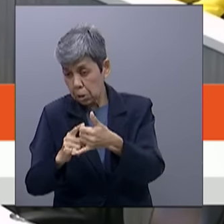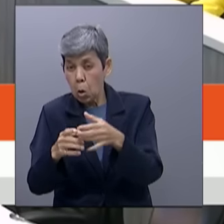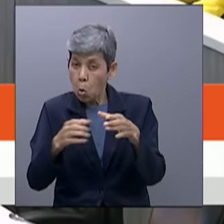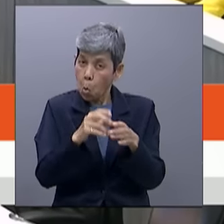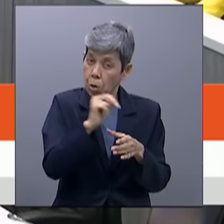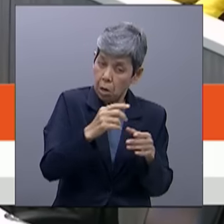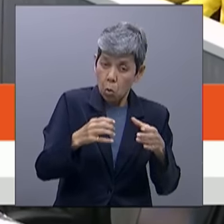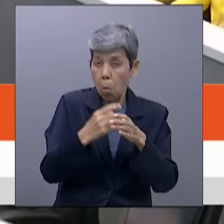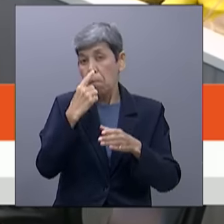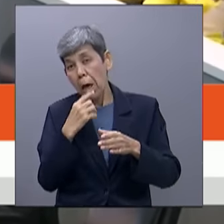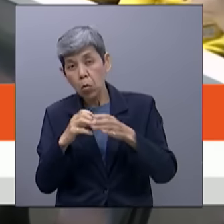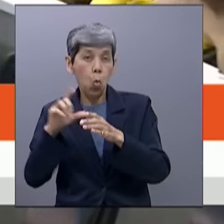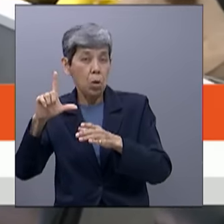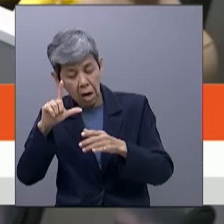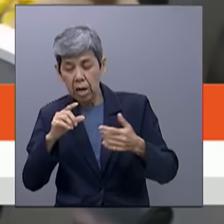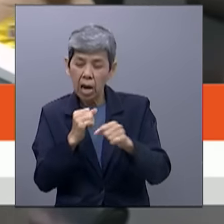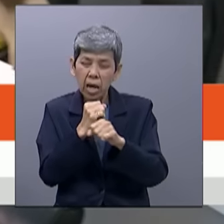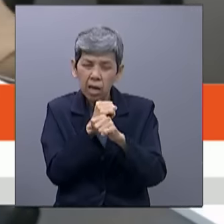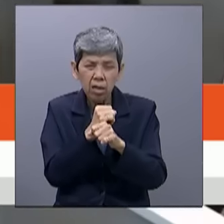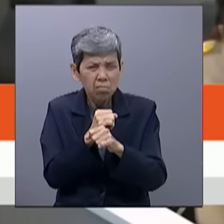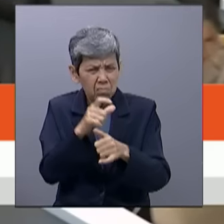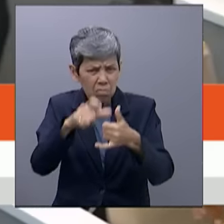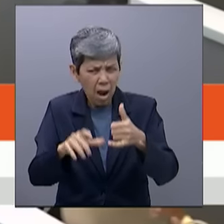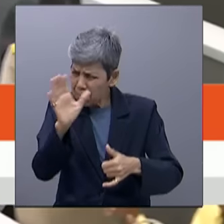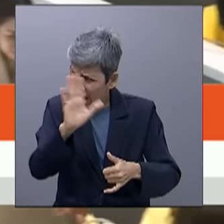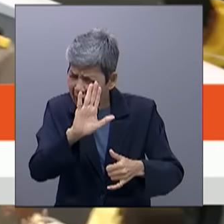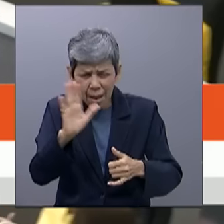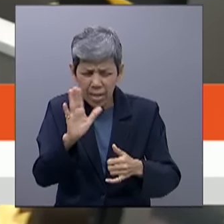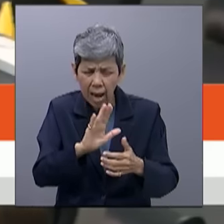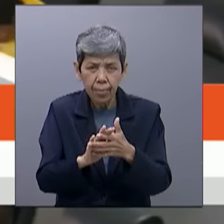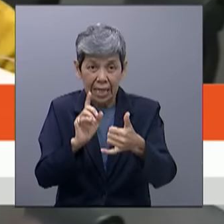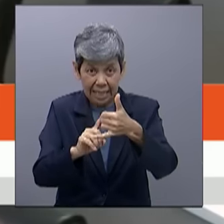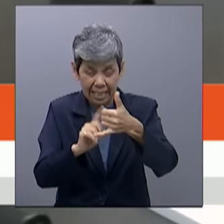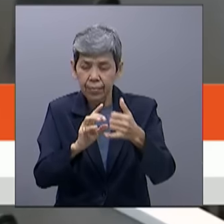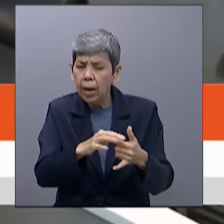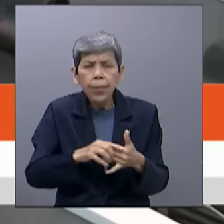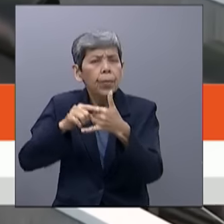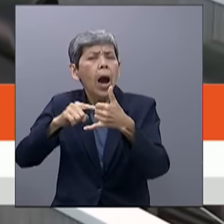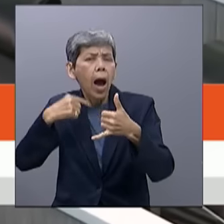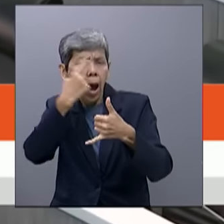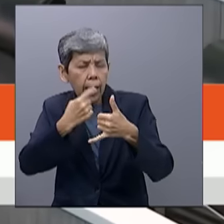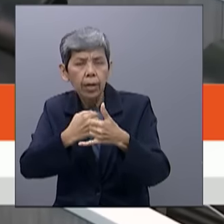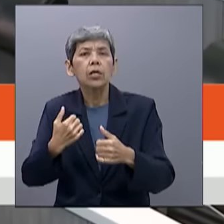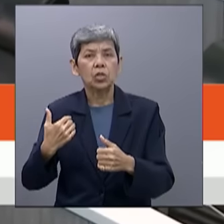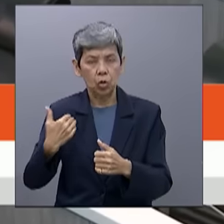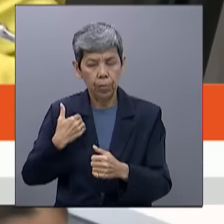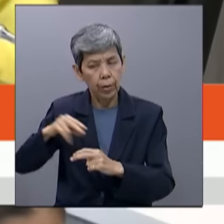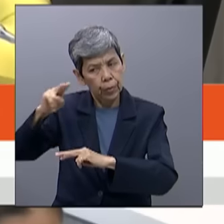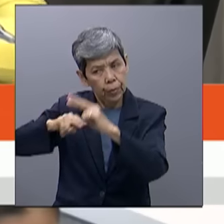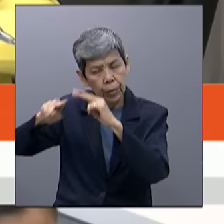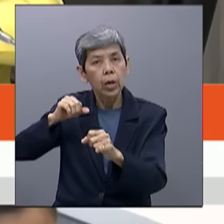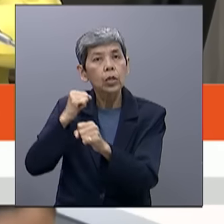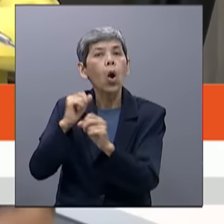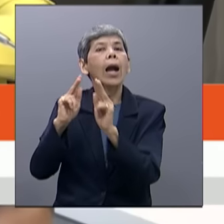สีแดงสีเหลืองสีอะไรเป็นคนนั้นคนนี้ได้เลยไม่ใช่เลย ค่ะ เพ ราะมันจะต้องผ่านการสรรหาจากกร